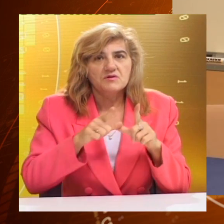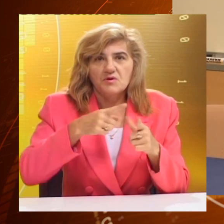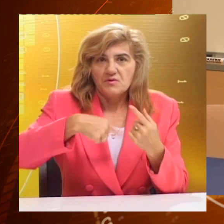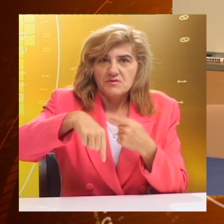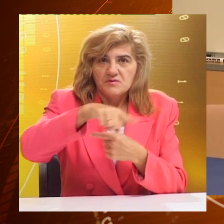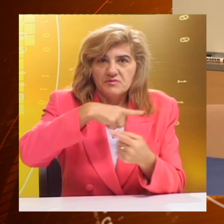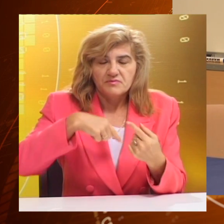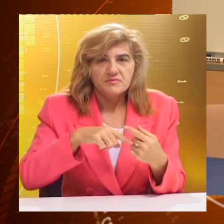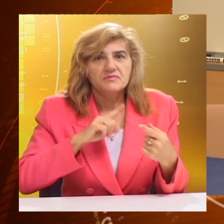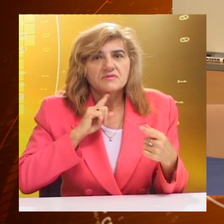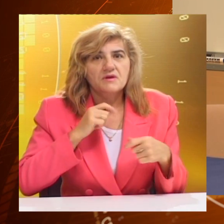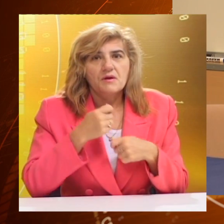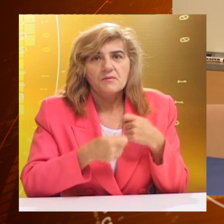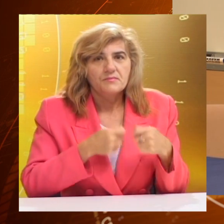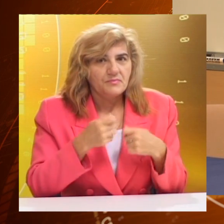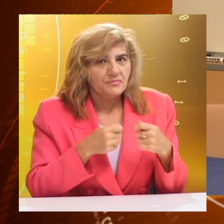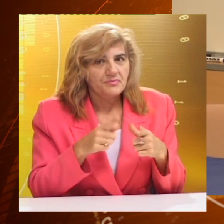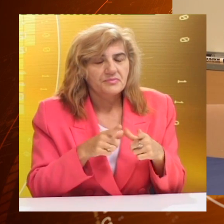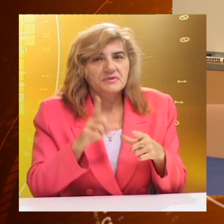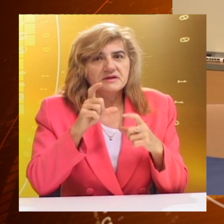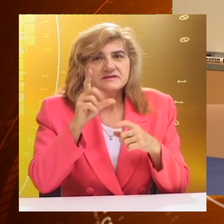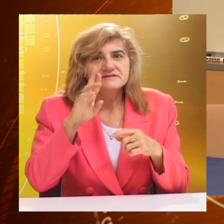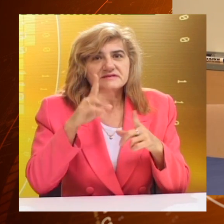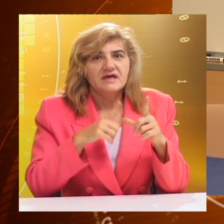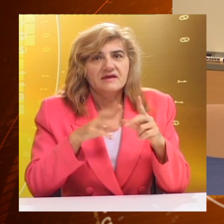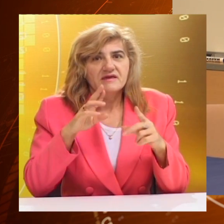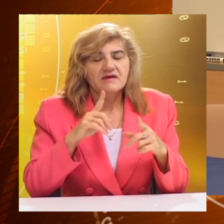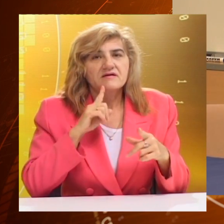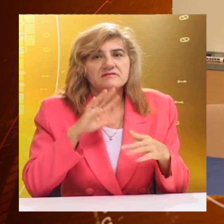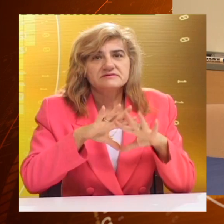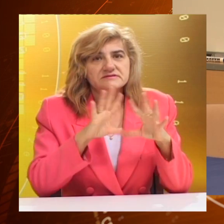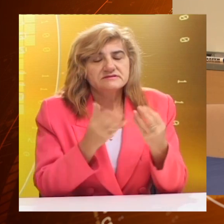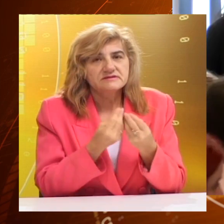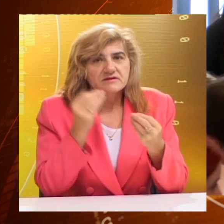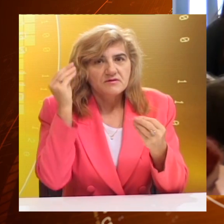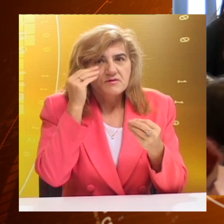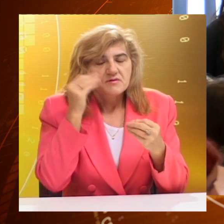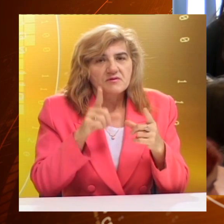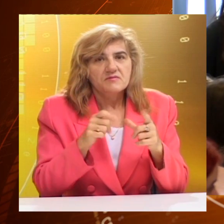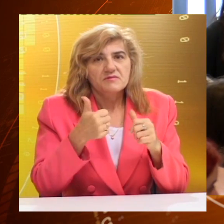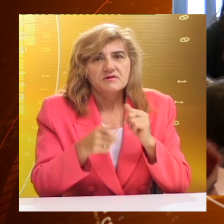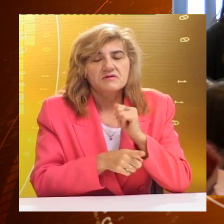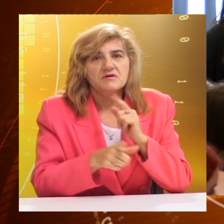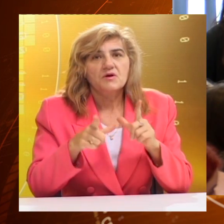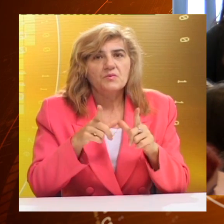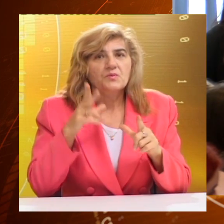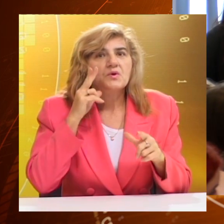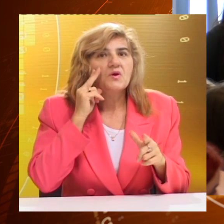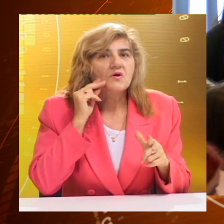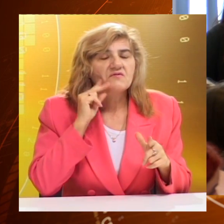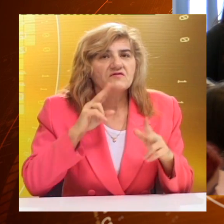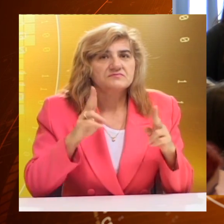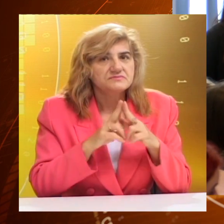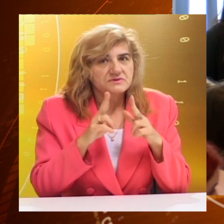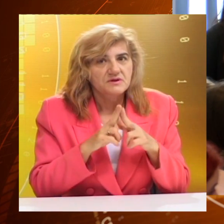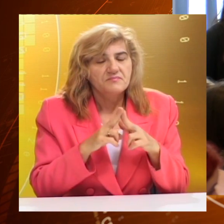ustanovama u regionu, posebno sa Fakultetom za poslovnu logistiku iz Celja sa kojim ima zajednički studijski program na odeljenju u Novom Sadu.